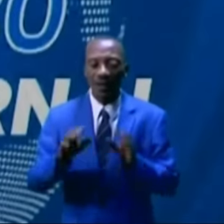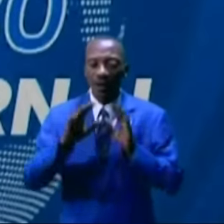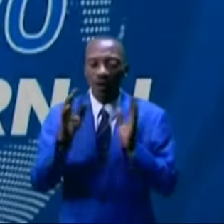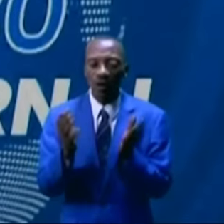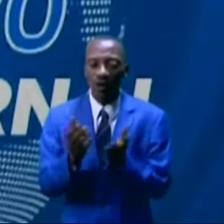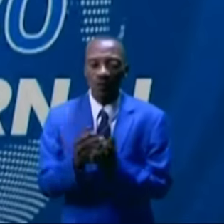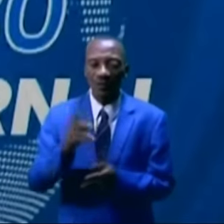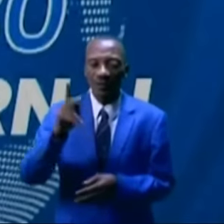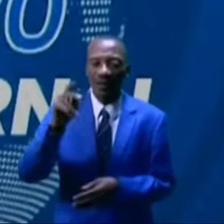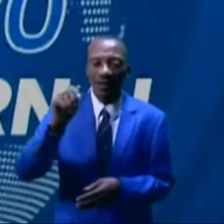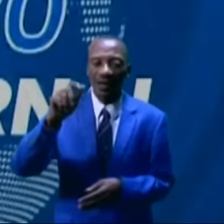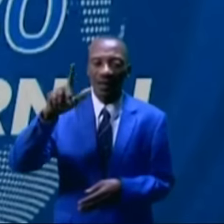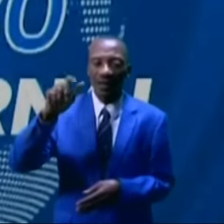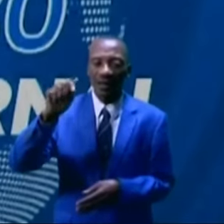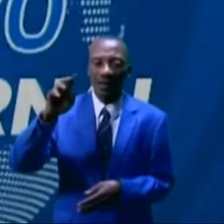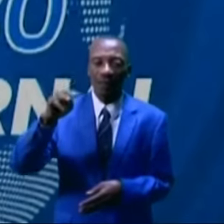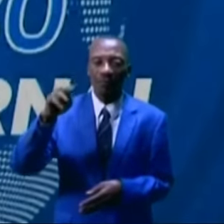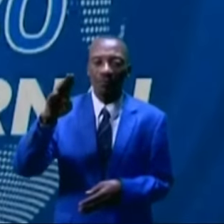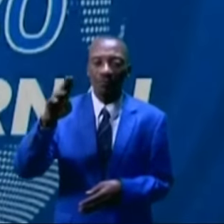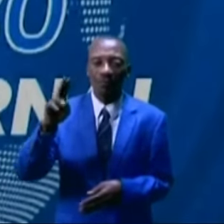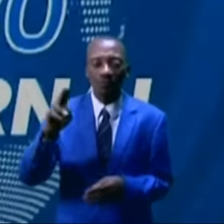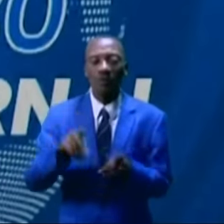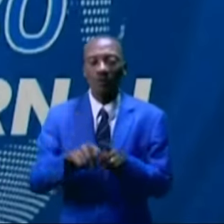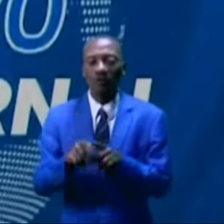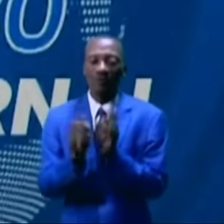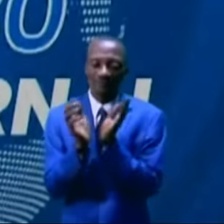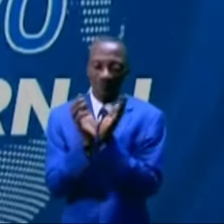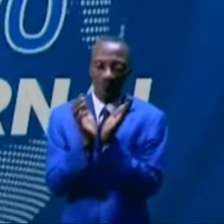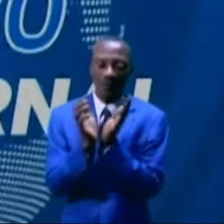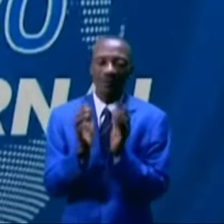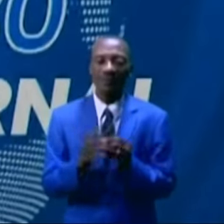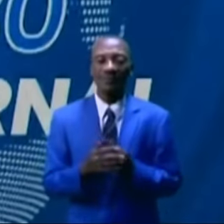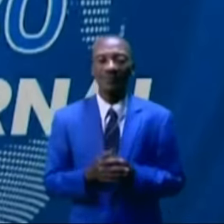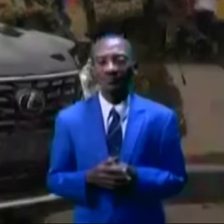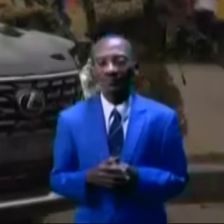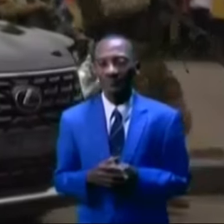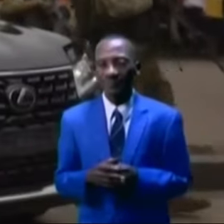journée célébrée le 19 juin de chaque année suivie.